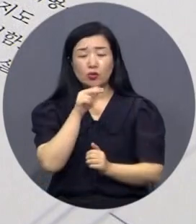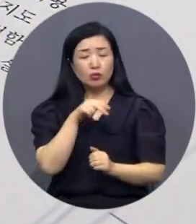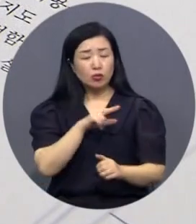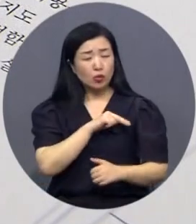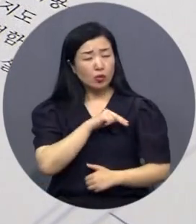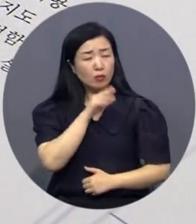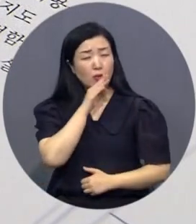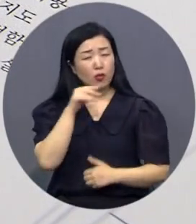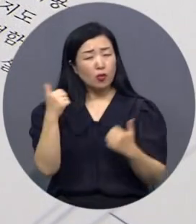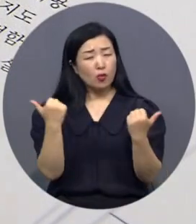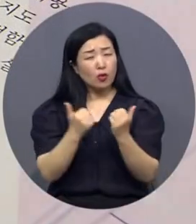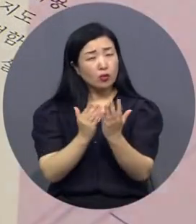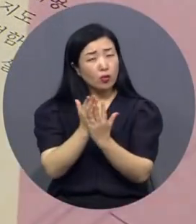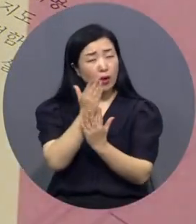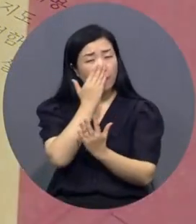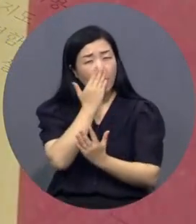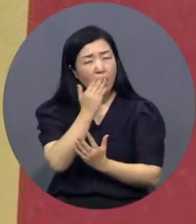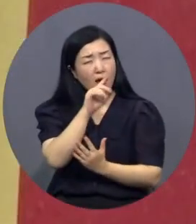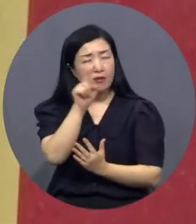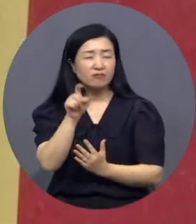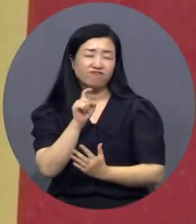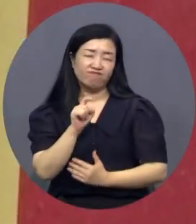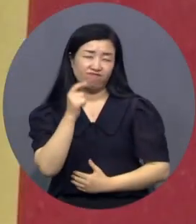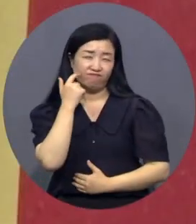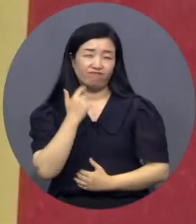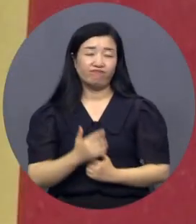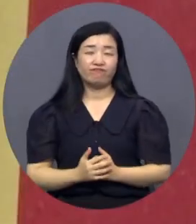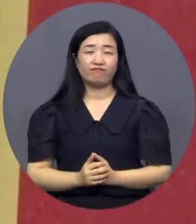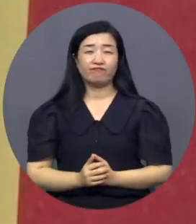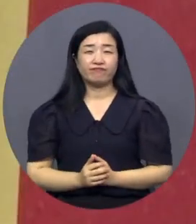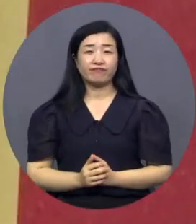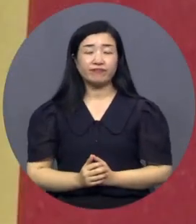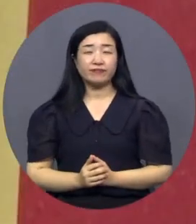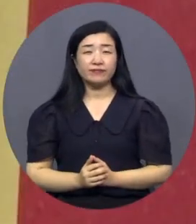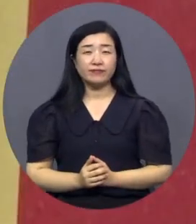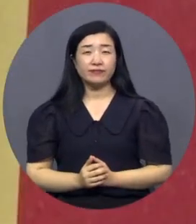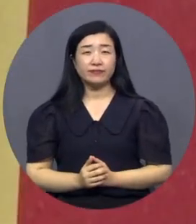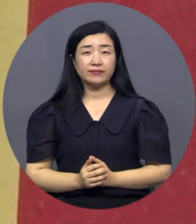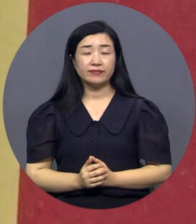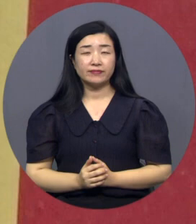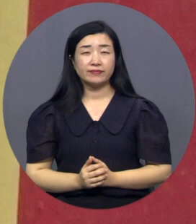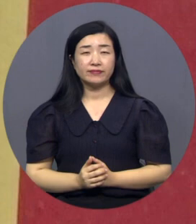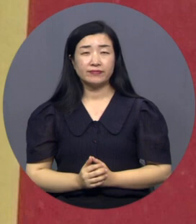본회의를 통과할 수 있을지 주목됩니다. MBC 뉴스 조인호입니다.